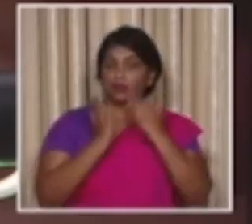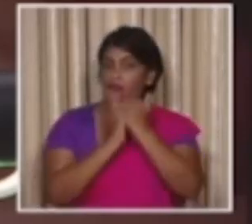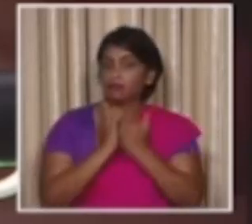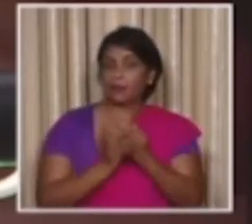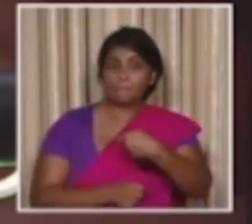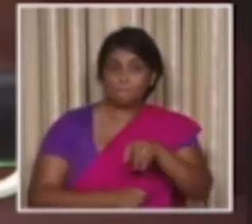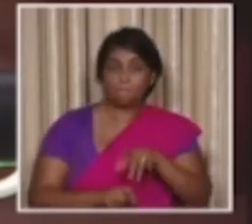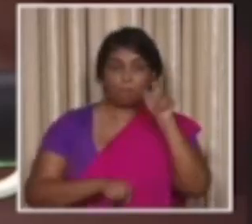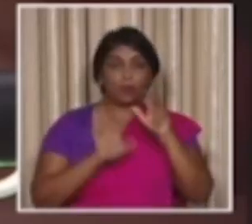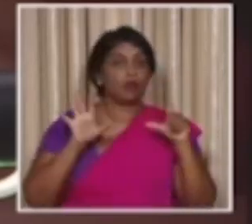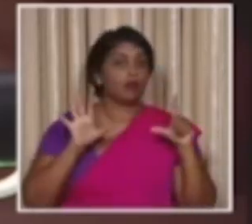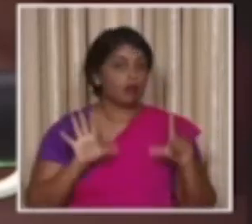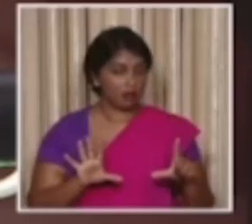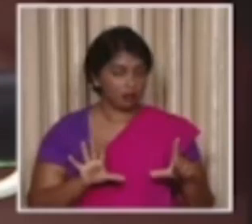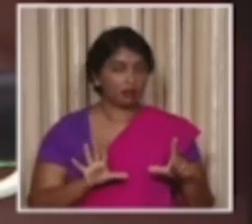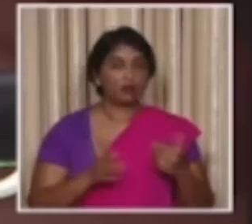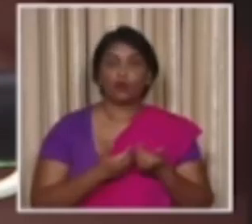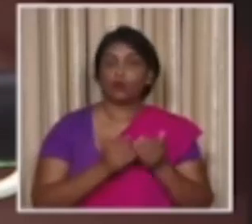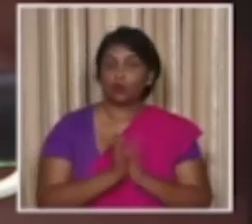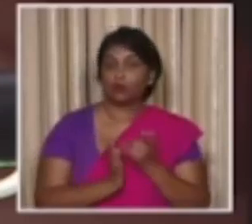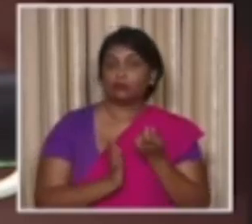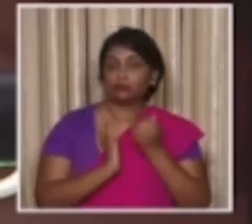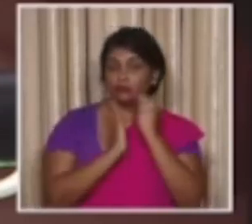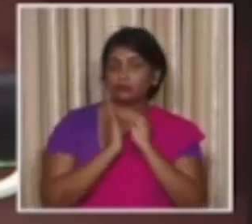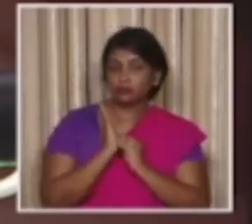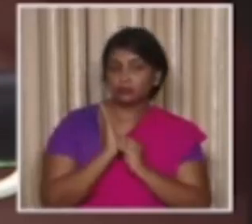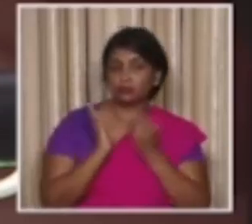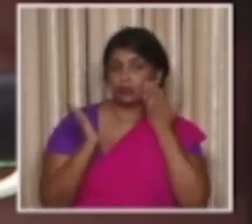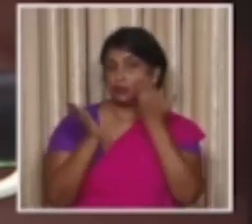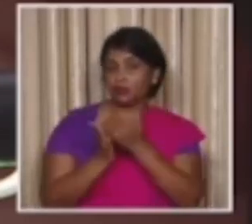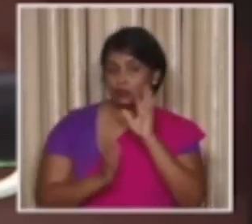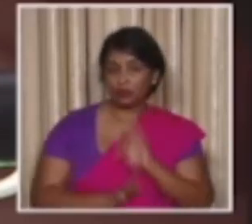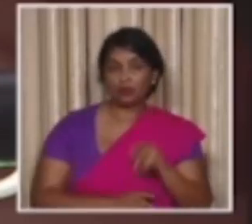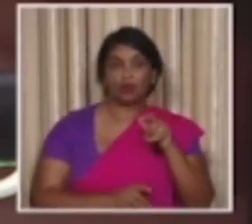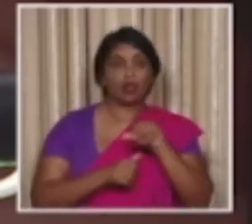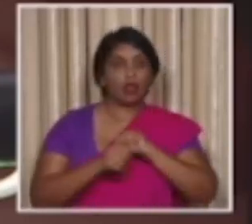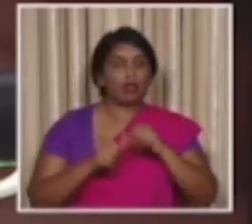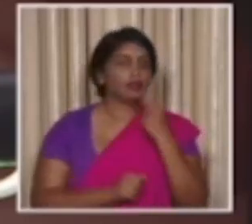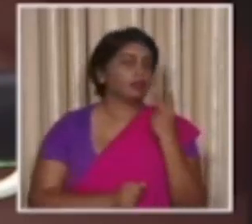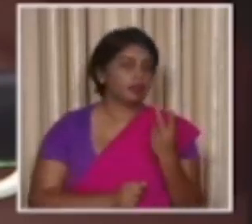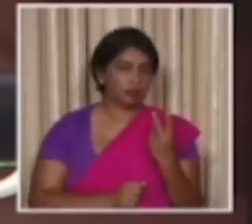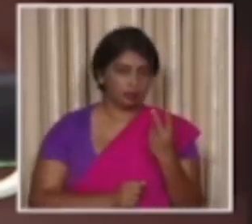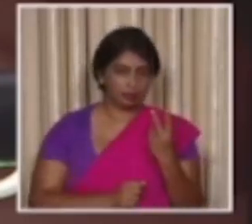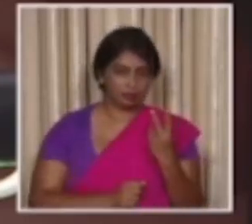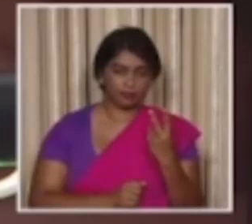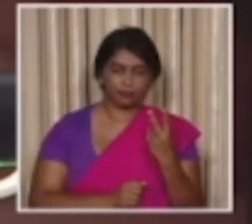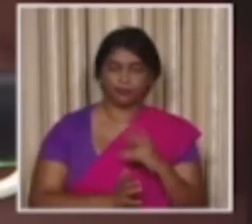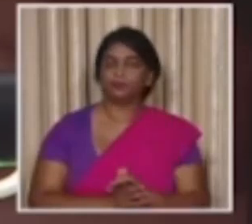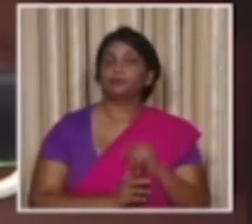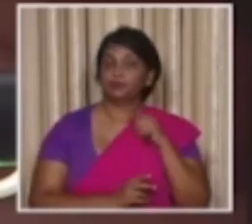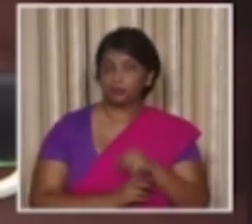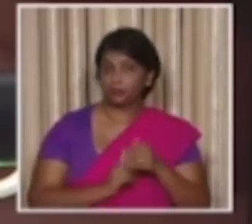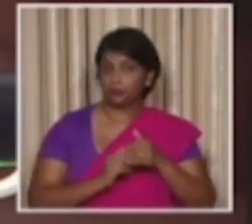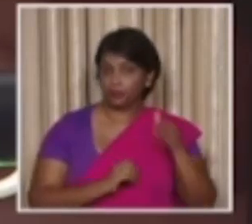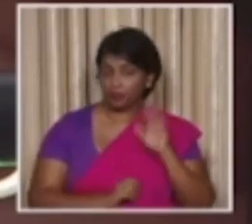दीगन तिबु हत दिने कतरीन तमांगे मिल गणन सहित लांसु इदिरिपत् करन लब तिबुने आयतन देखाक पमनी मेम